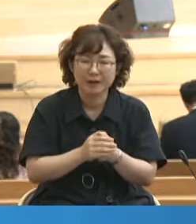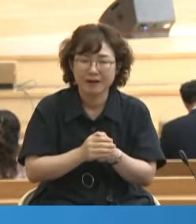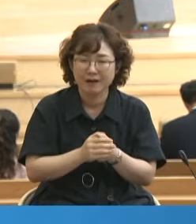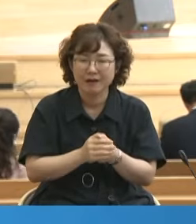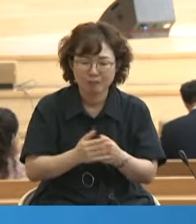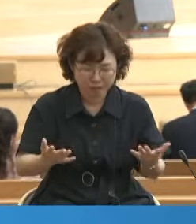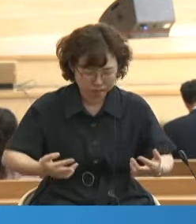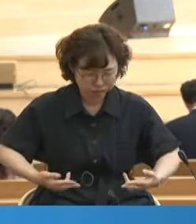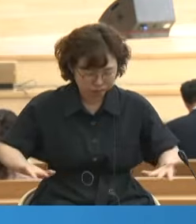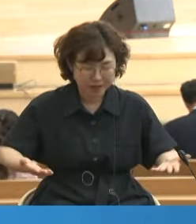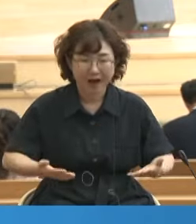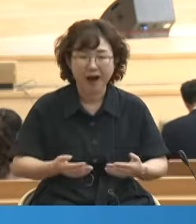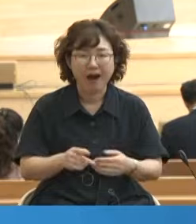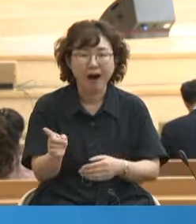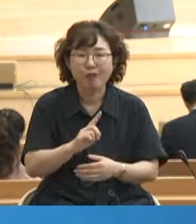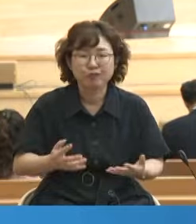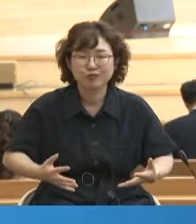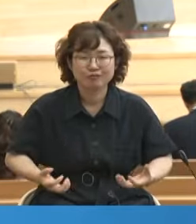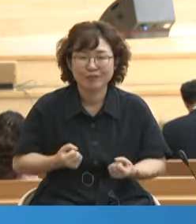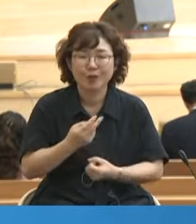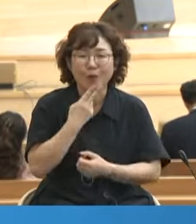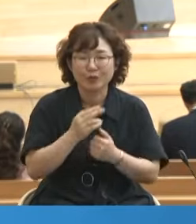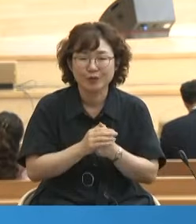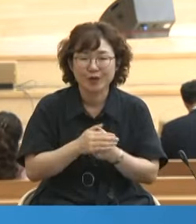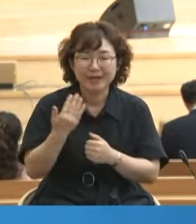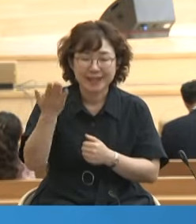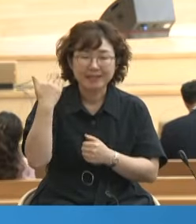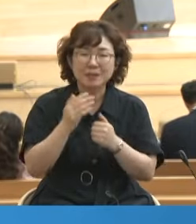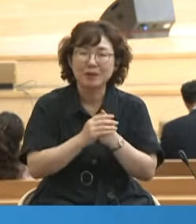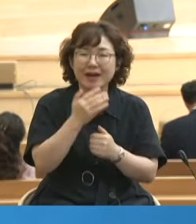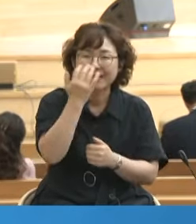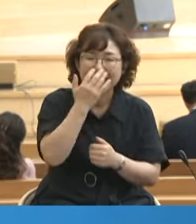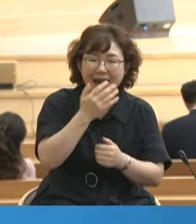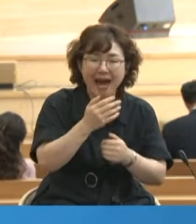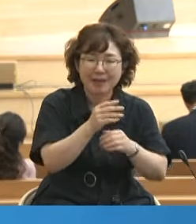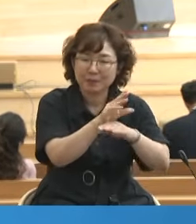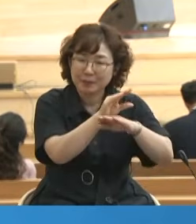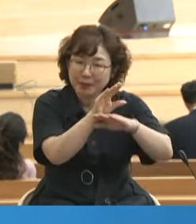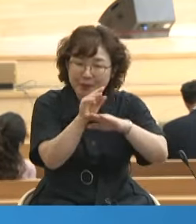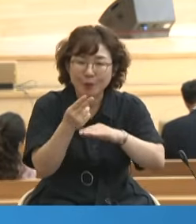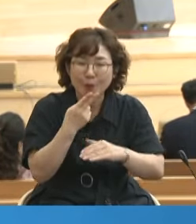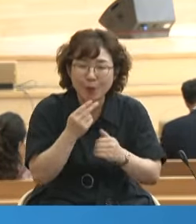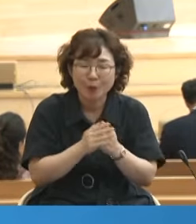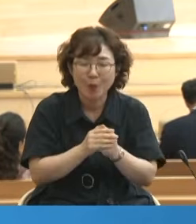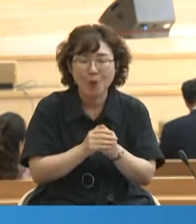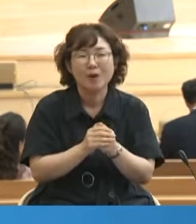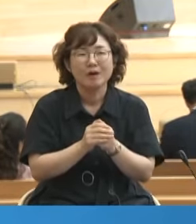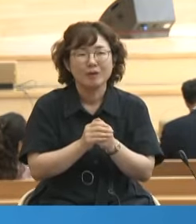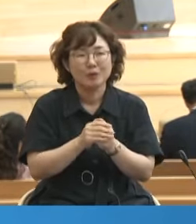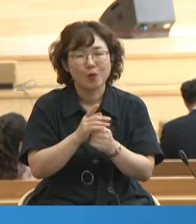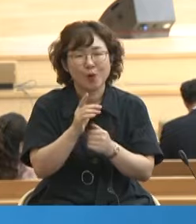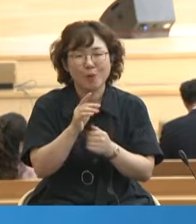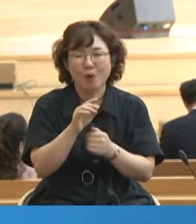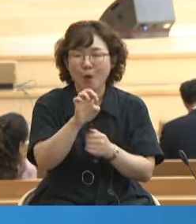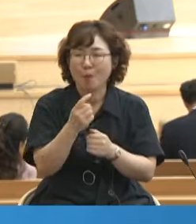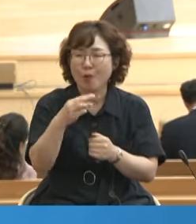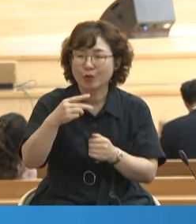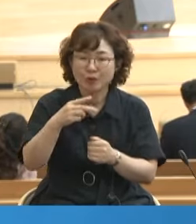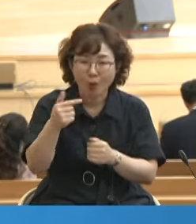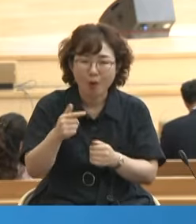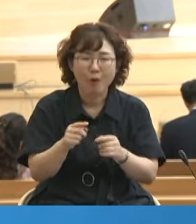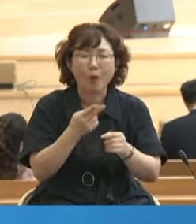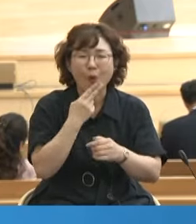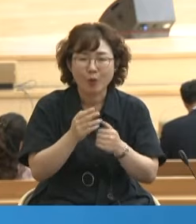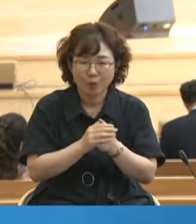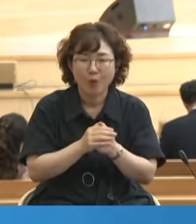가난했는데. 그때는 포르노 야동도 없고 음란물도 없고 불륜에 빠질 모텔도